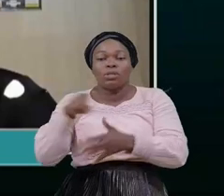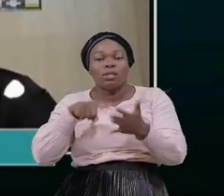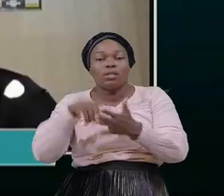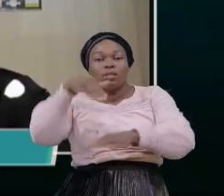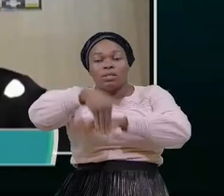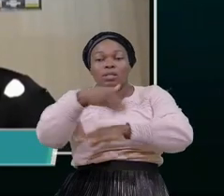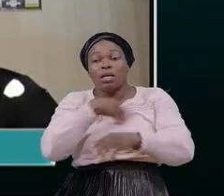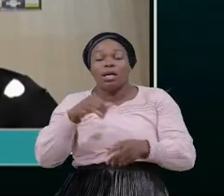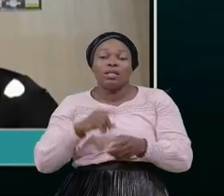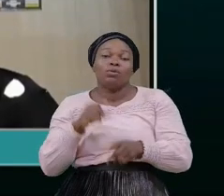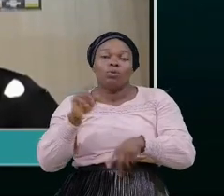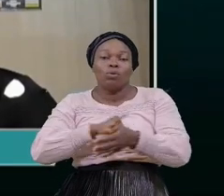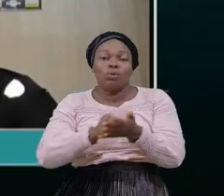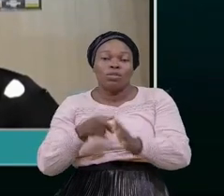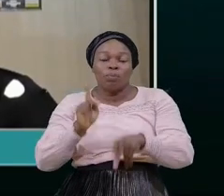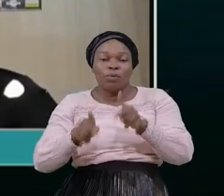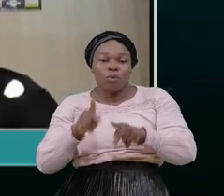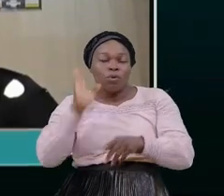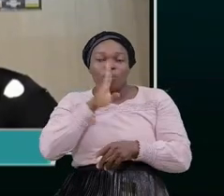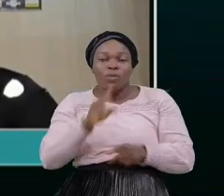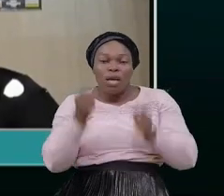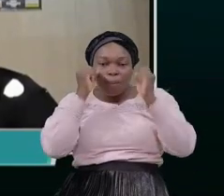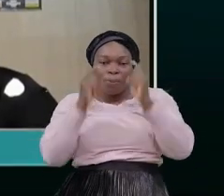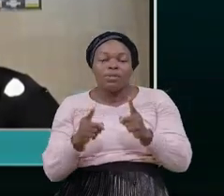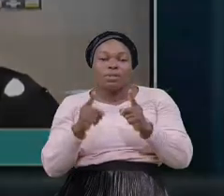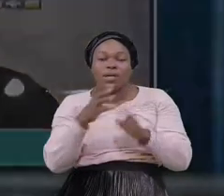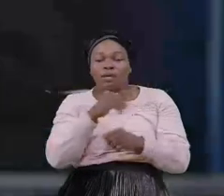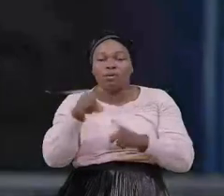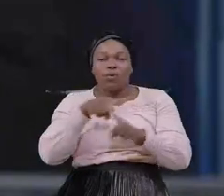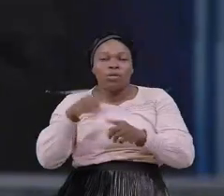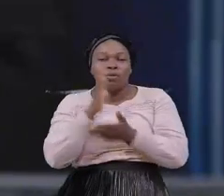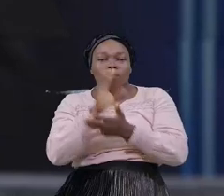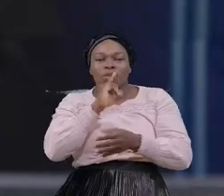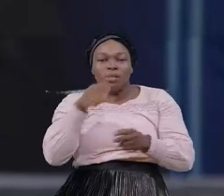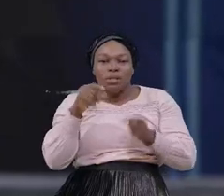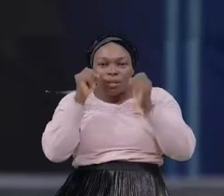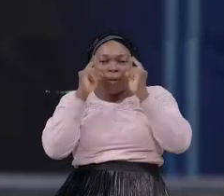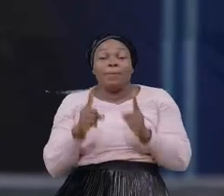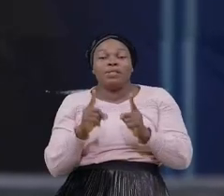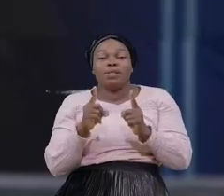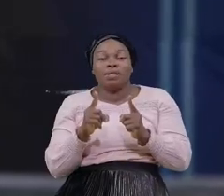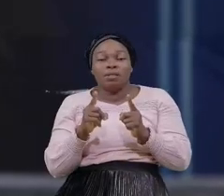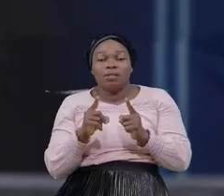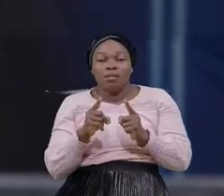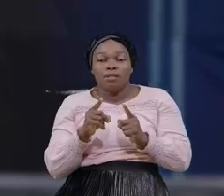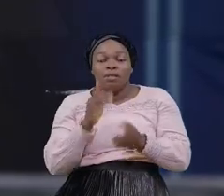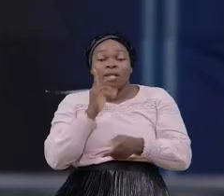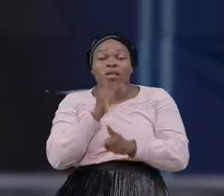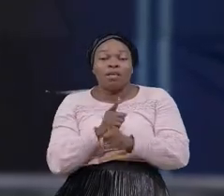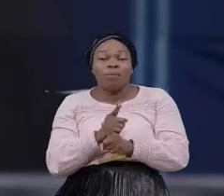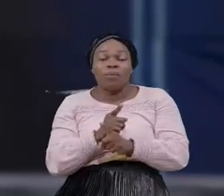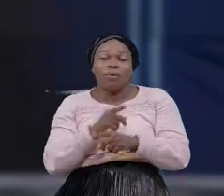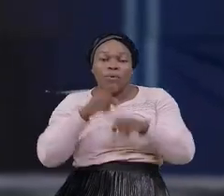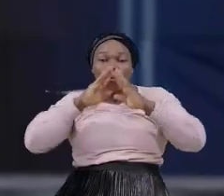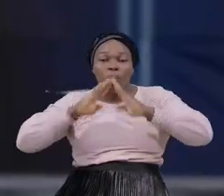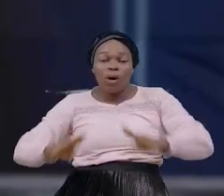voient, qui verront cela seront étonnés. Quand quelqu'un est étonné, est-ce que la